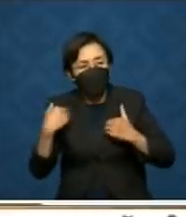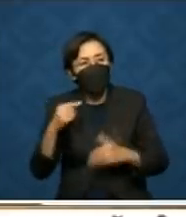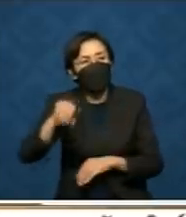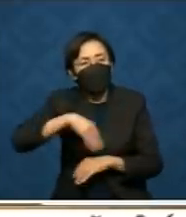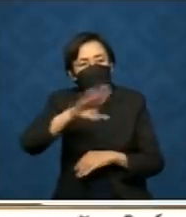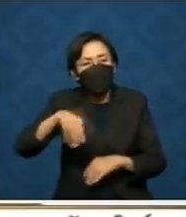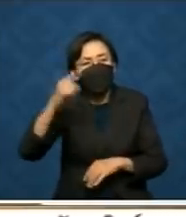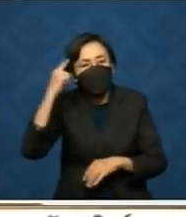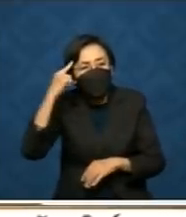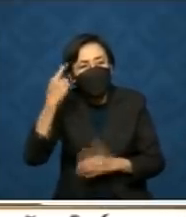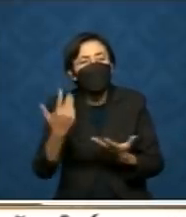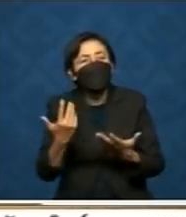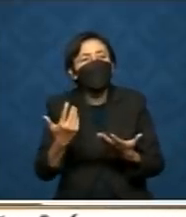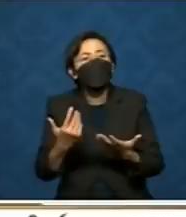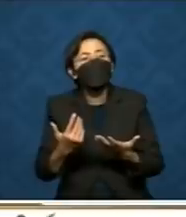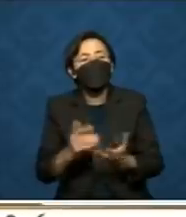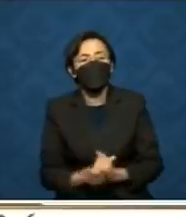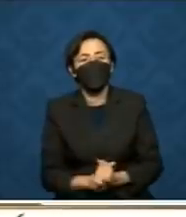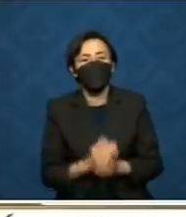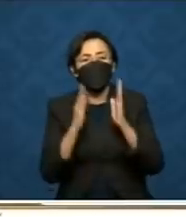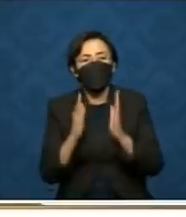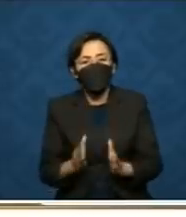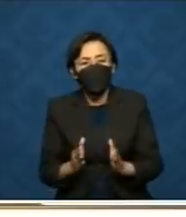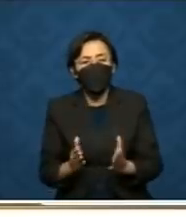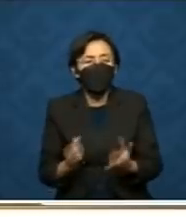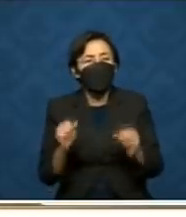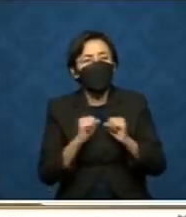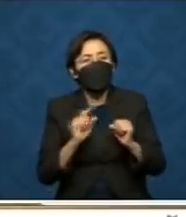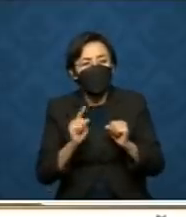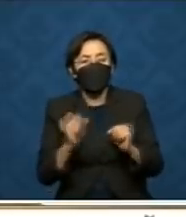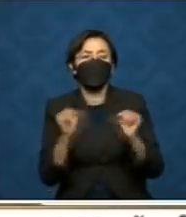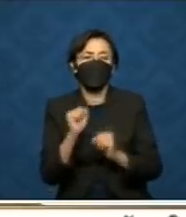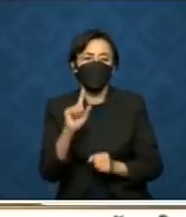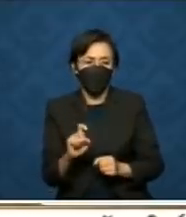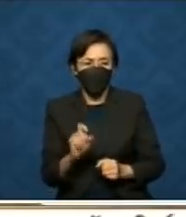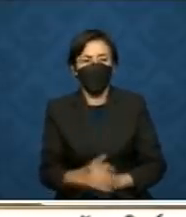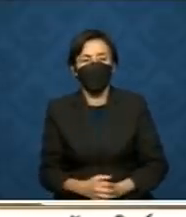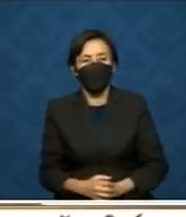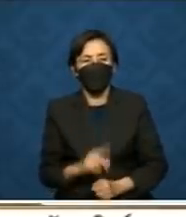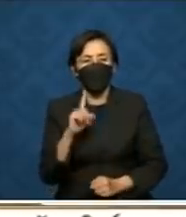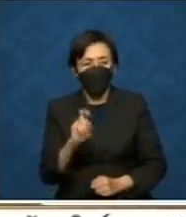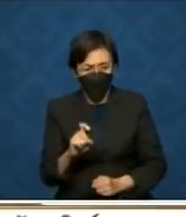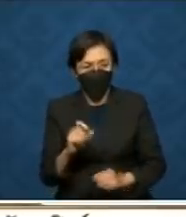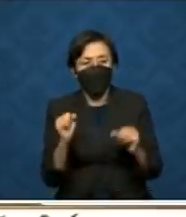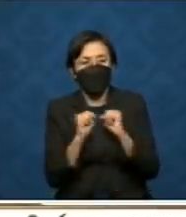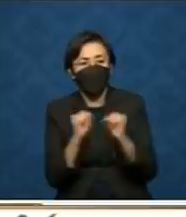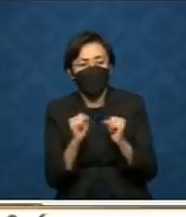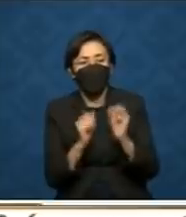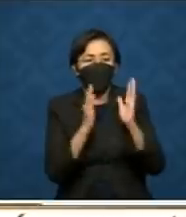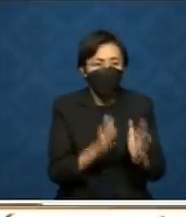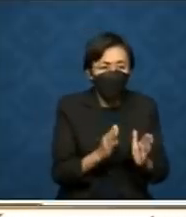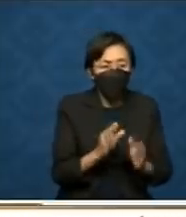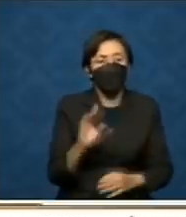เนี่ยมีความกลัวที่สุดของมนุษย์และสิ่งมีชีวิตอีกคือก็ตายอย่าว่าจะมนุษย์เลย